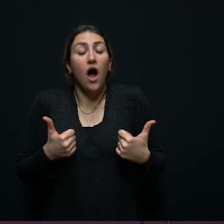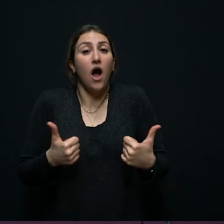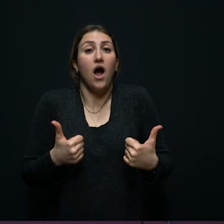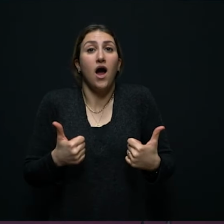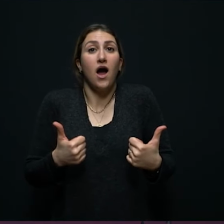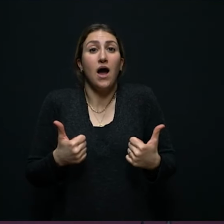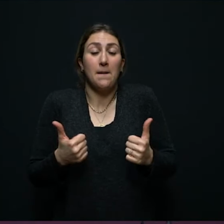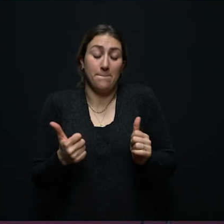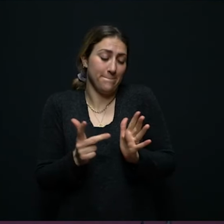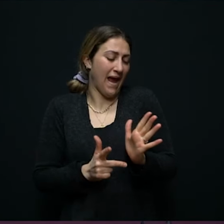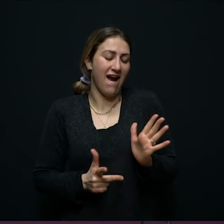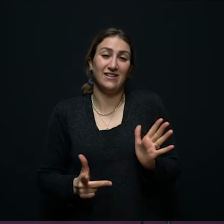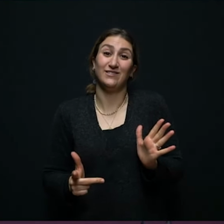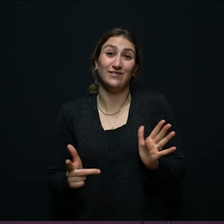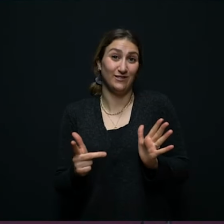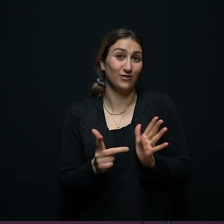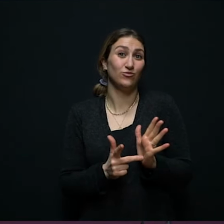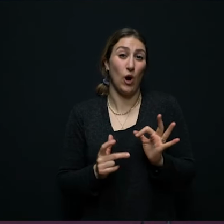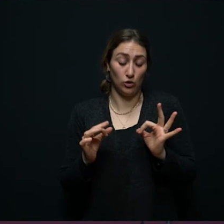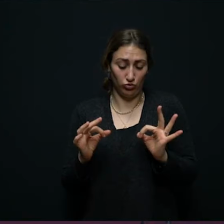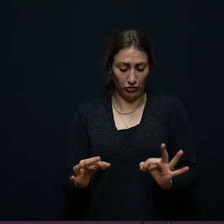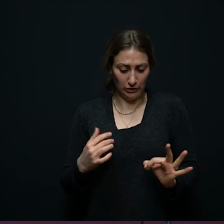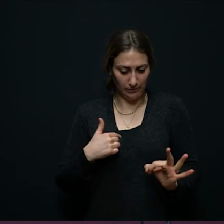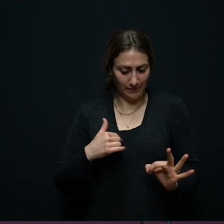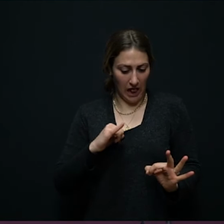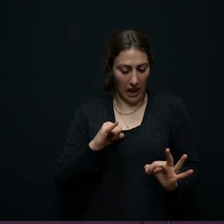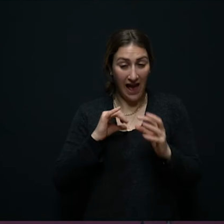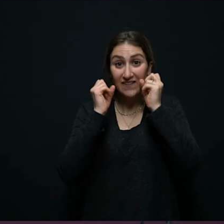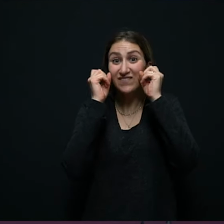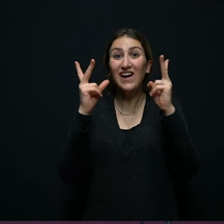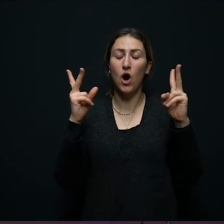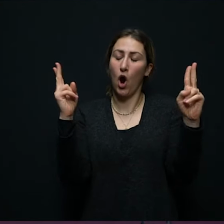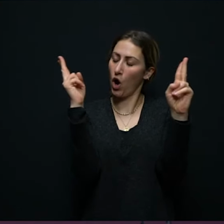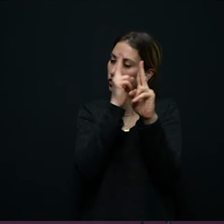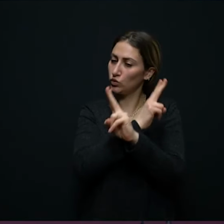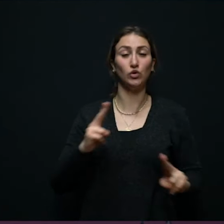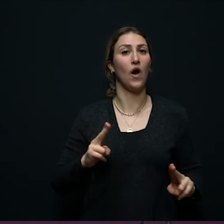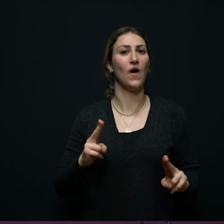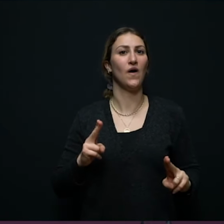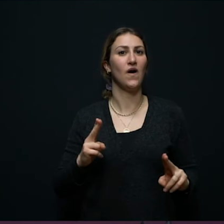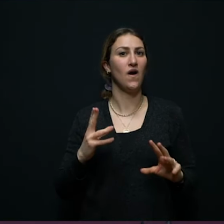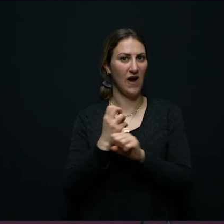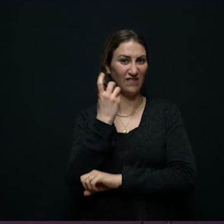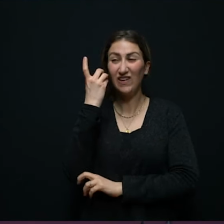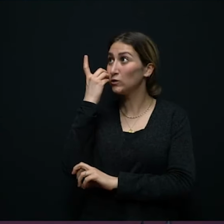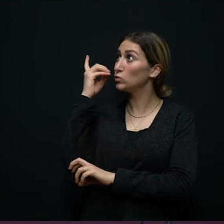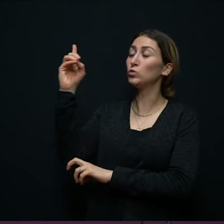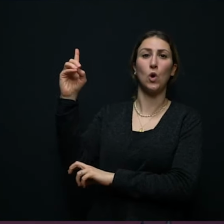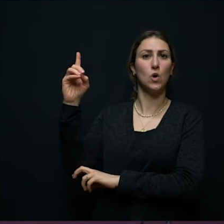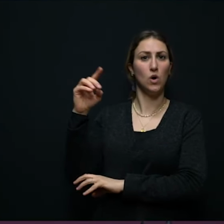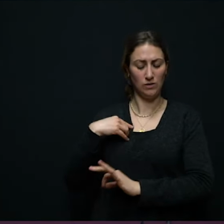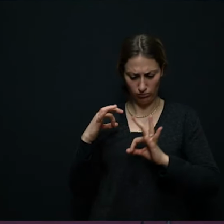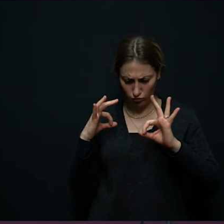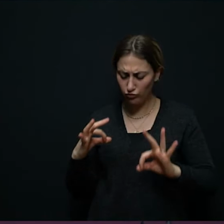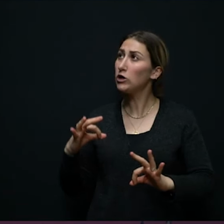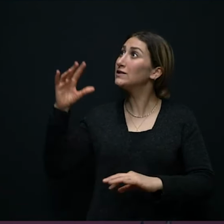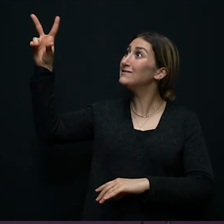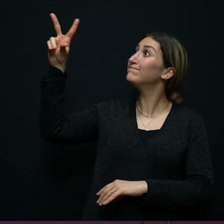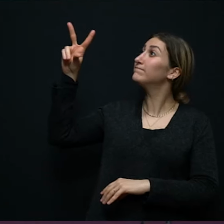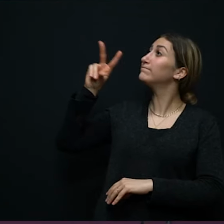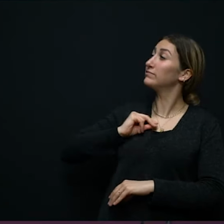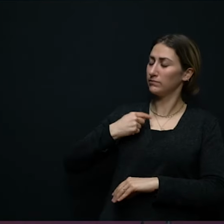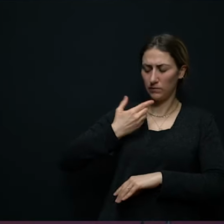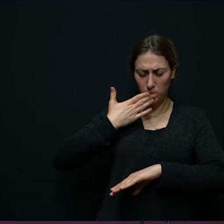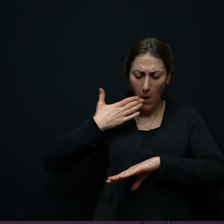je suis en ordre avec dieu que l'on sait moment où je marche en obéissance à la